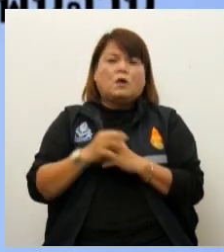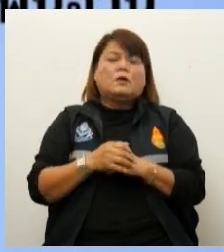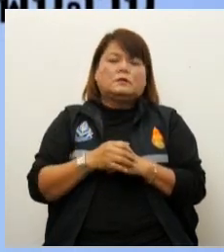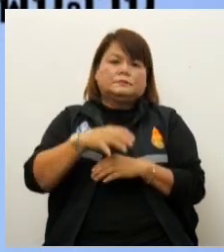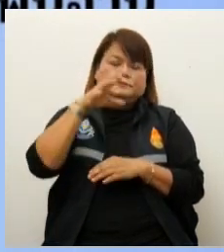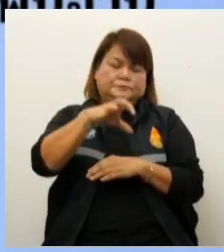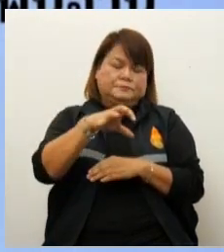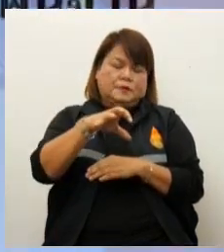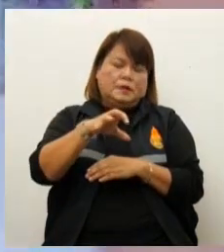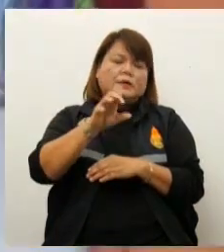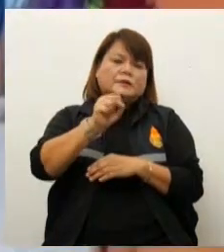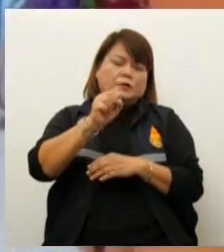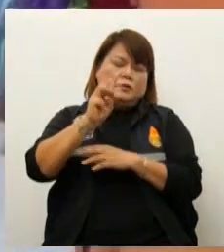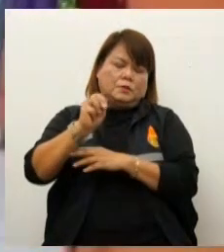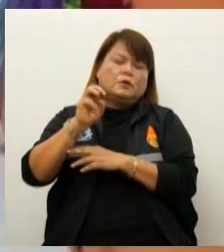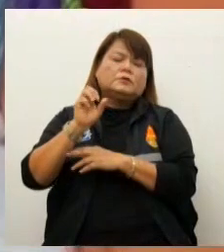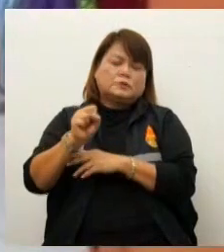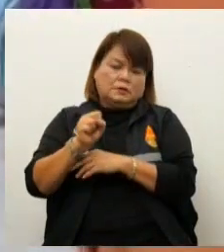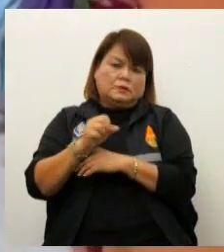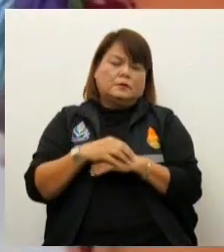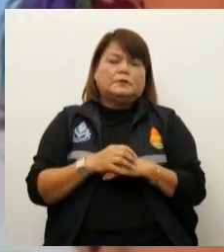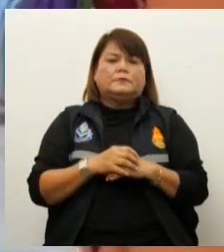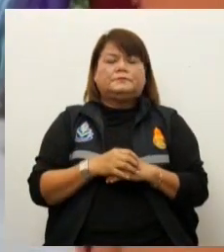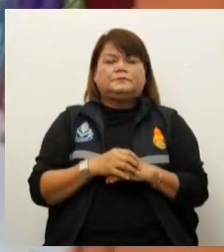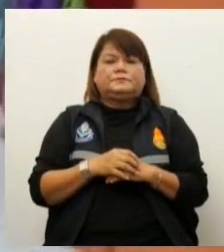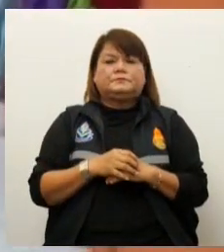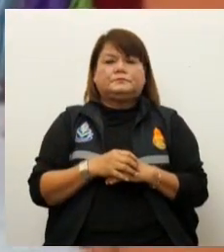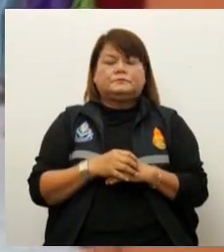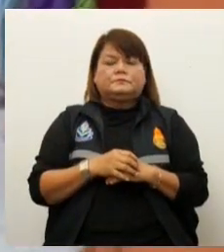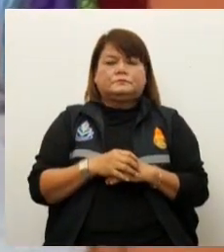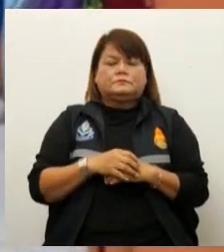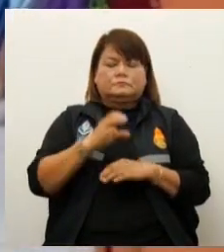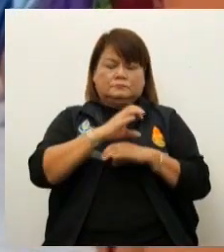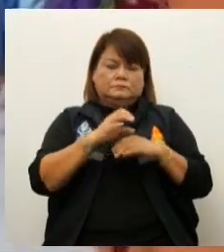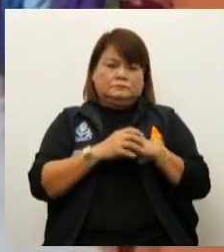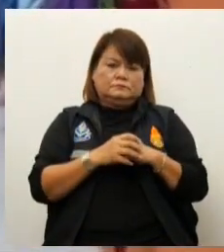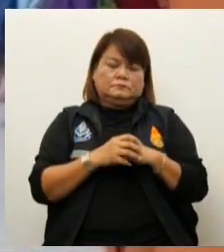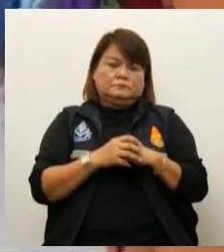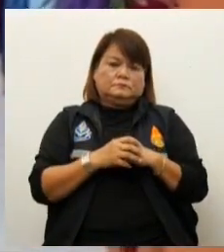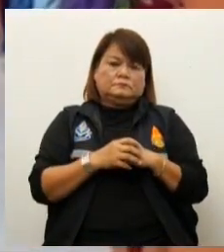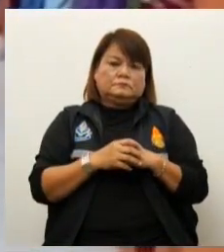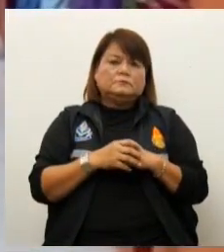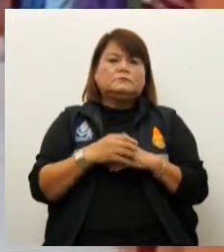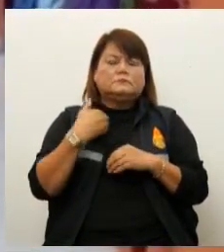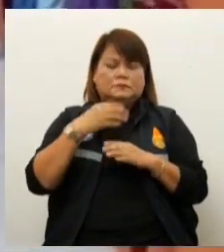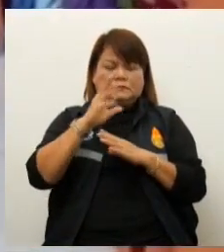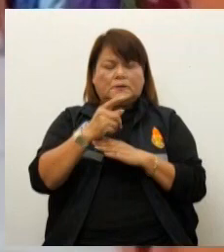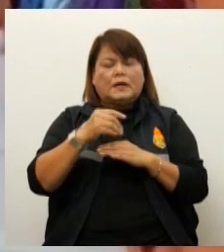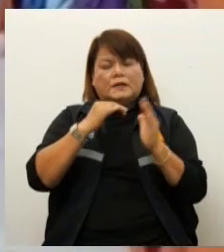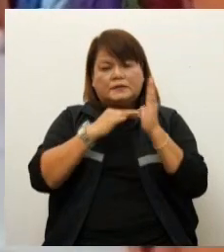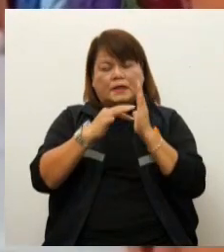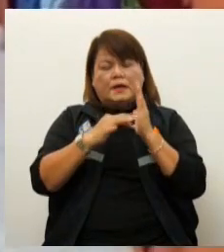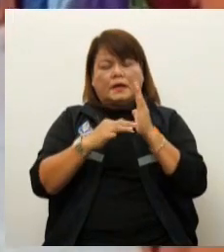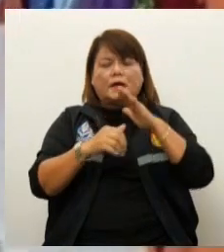ำนักงานรับรองมาตรฐานและประเมินคุณภาพการศึกษาองค์การมหาชนในระดับชั้นการศึกษาปฐมวั